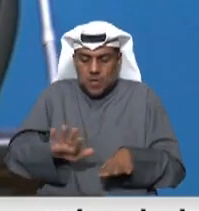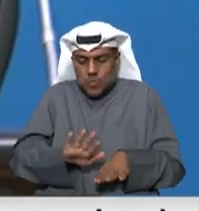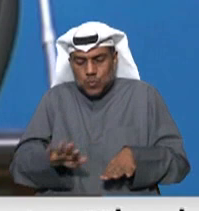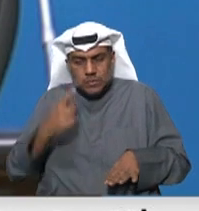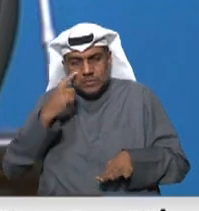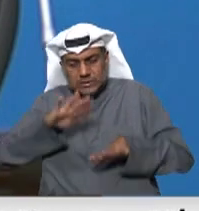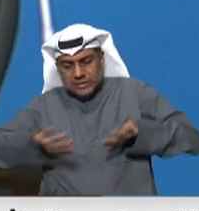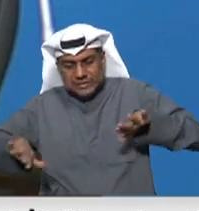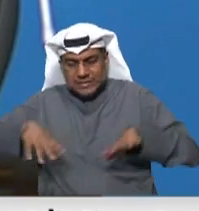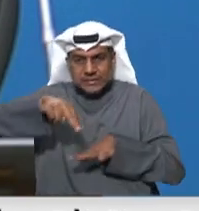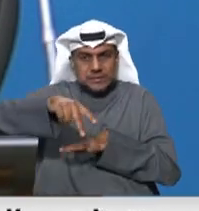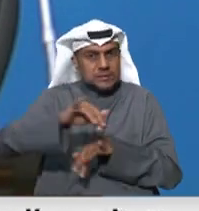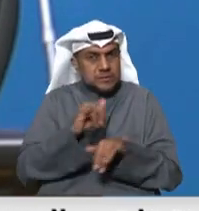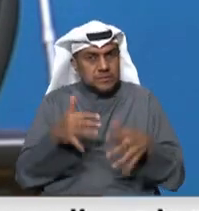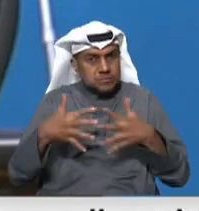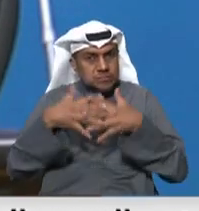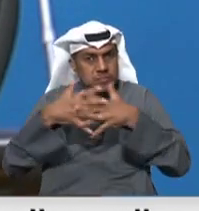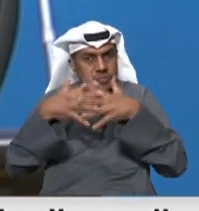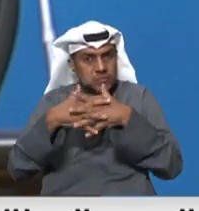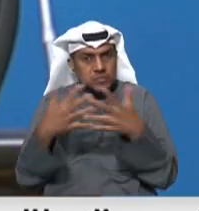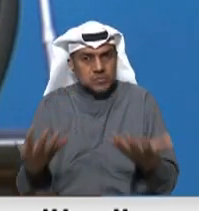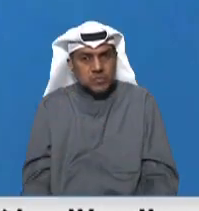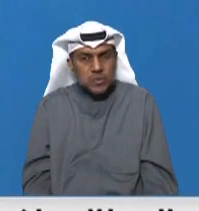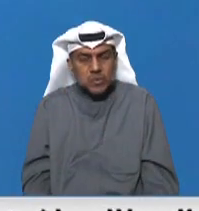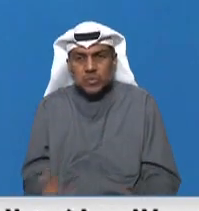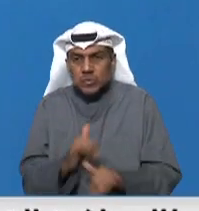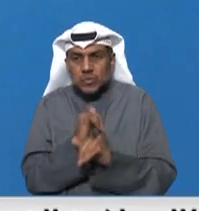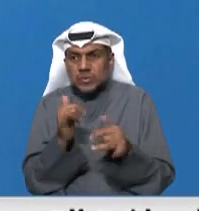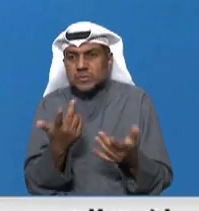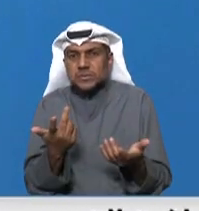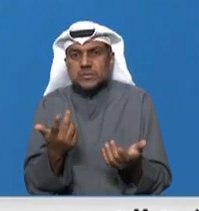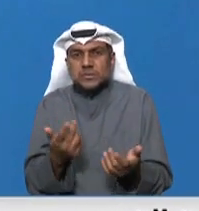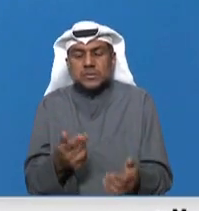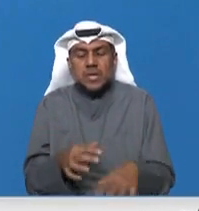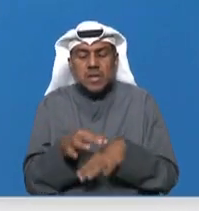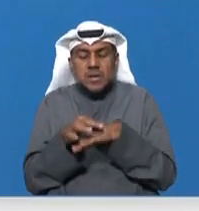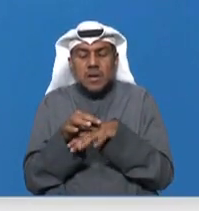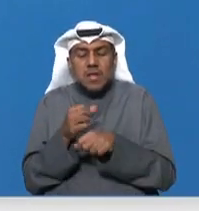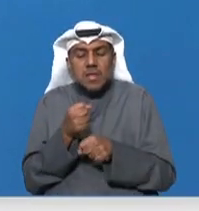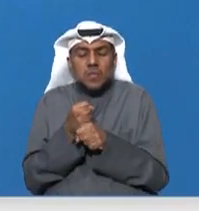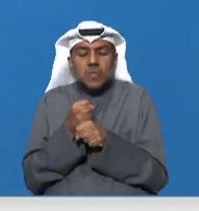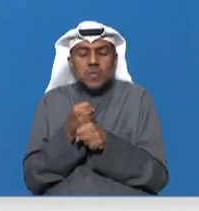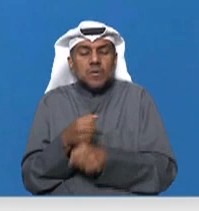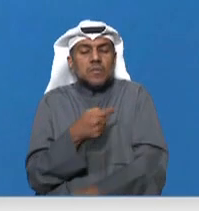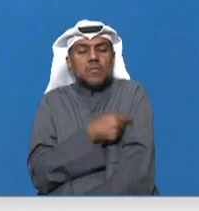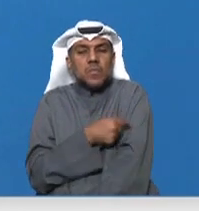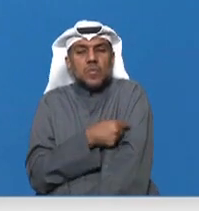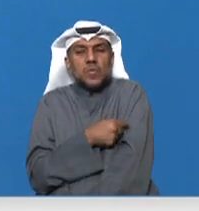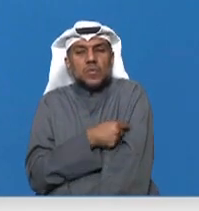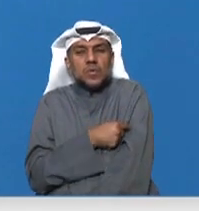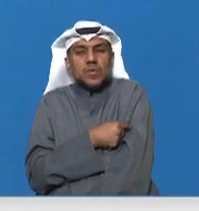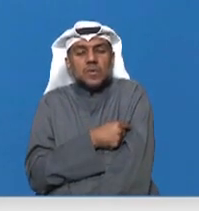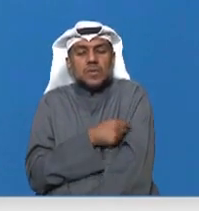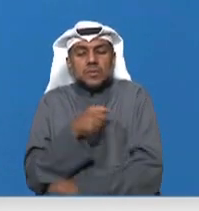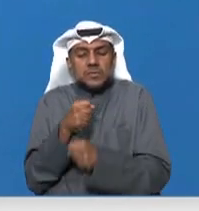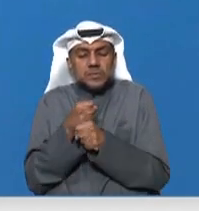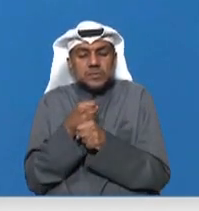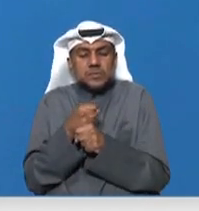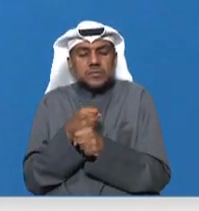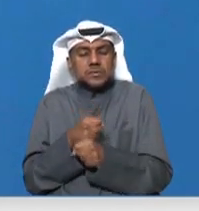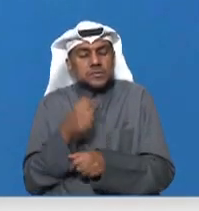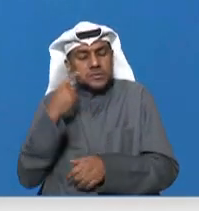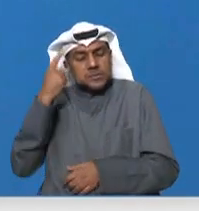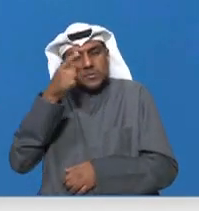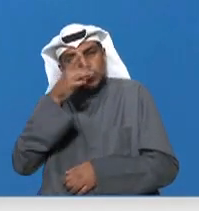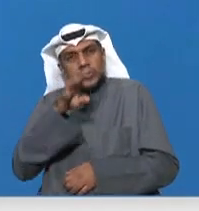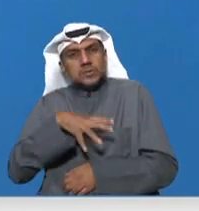رايت مرضى يرقدون على مقاعد الكنيسه ينتظرون الموت في مستشفى ليس لديه وقود ولا كهرباء ولا ماء